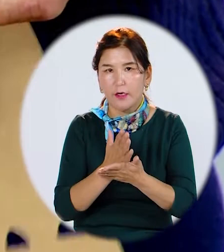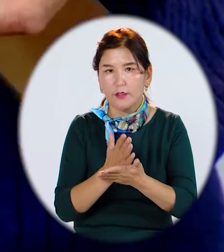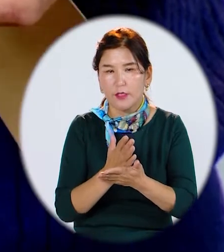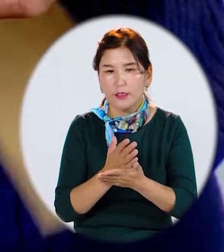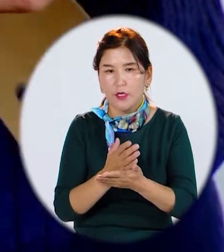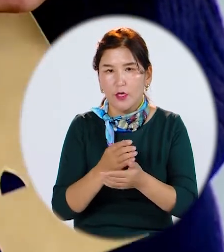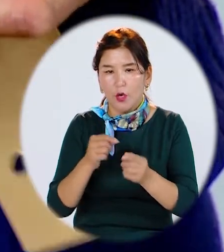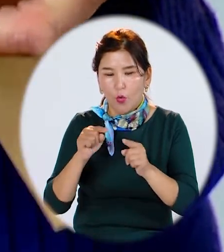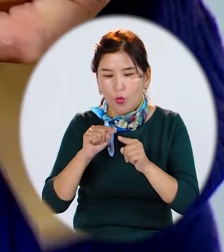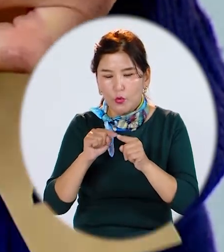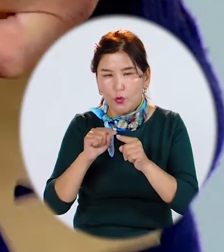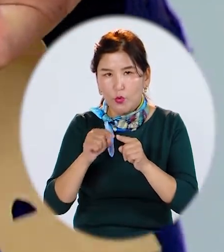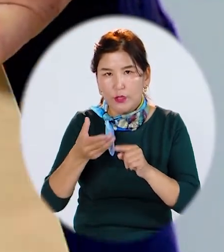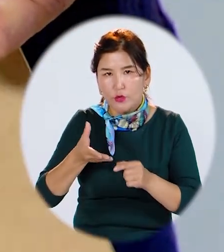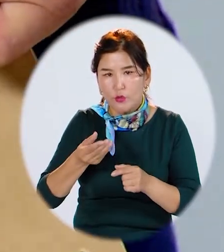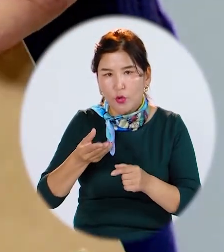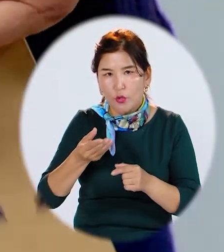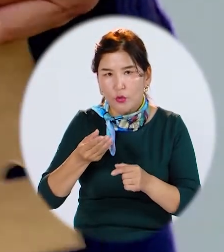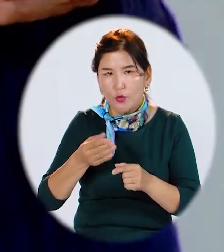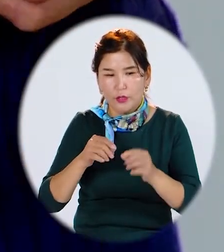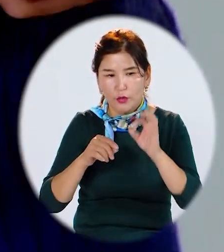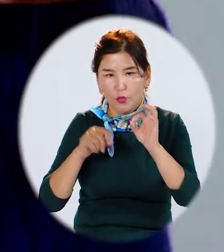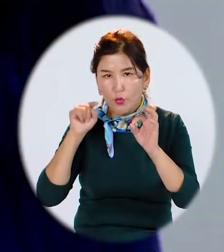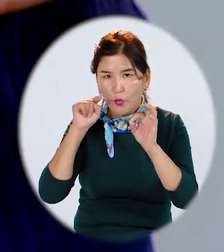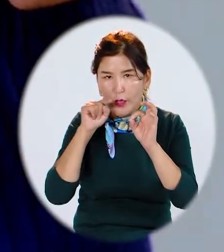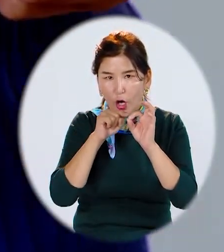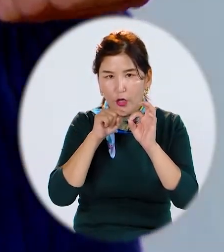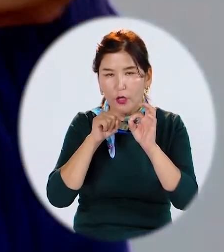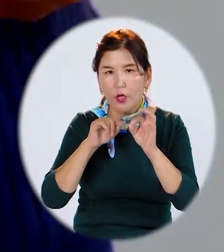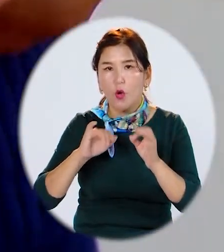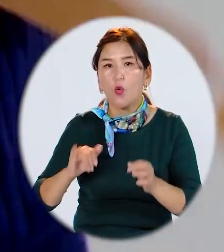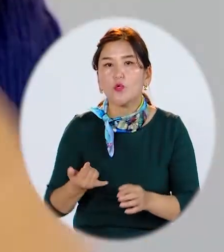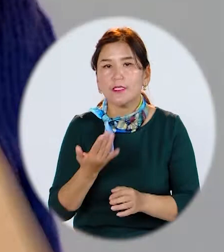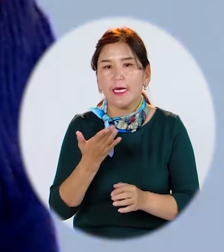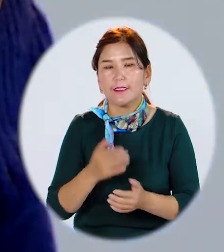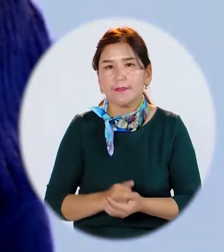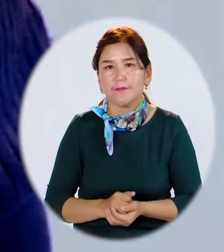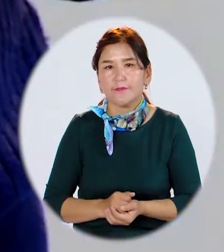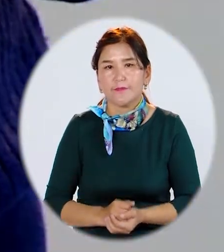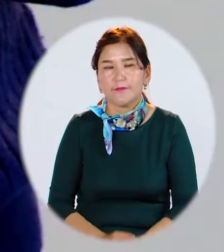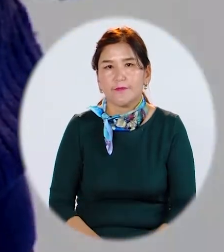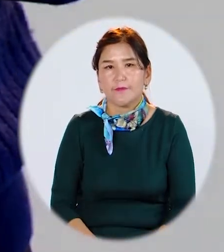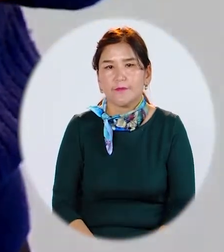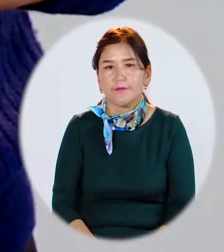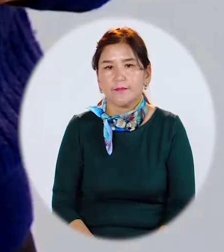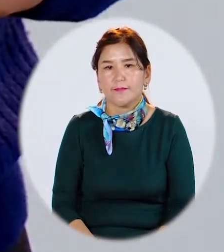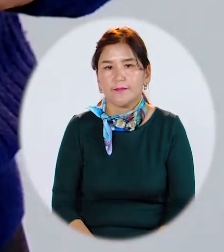зөөлрүүлж өөрөлдөх юм бол энэ нүх рүү орох учраас бас ингэ биттэй ингэж болгож өгнө.